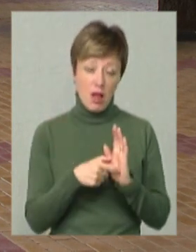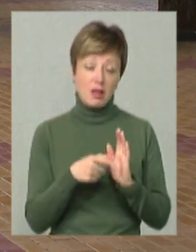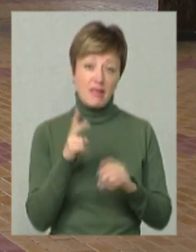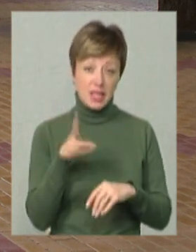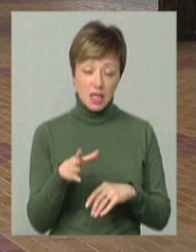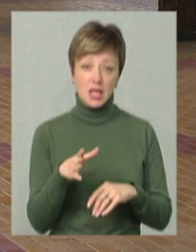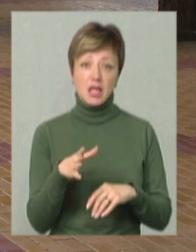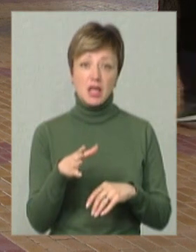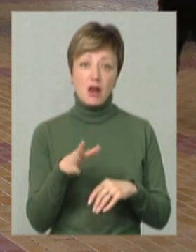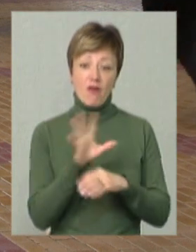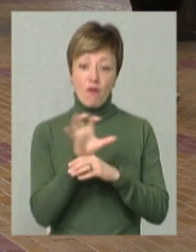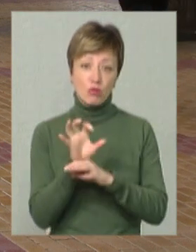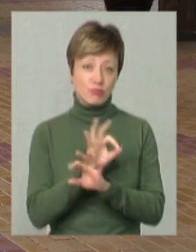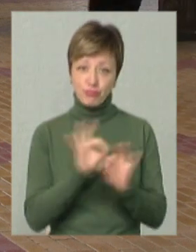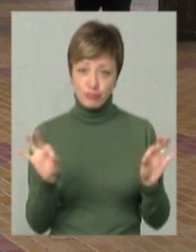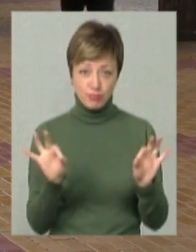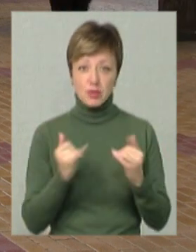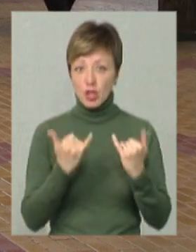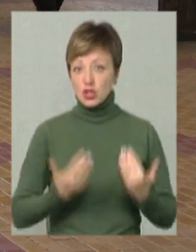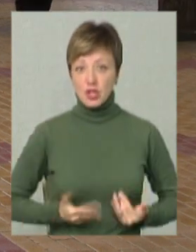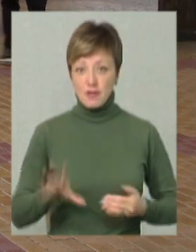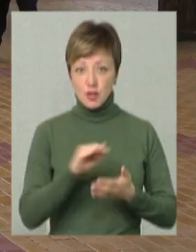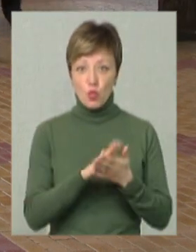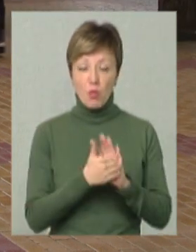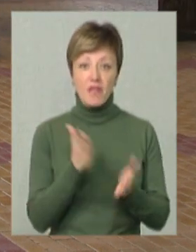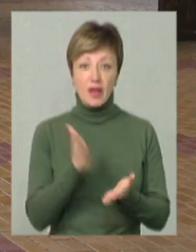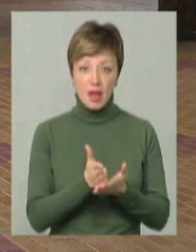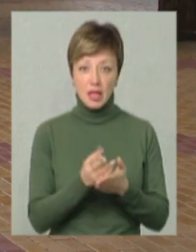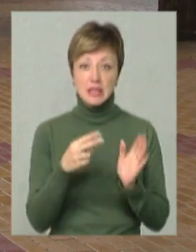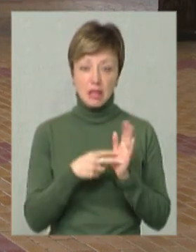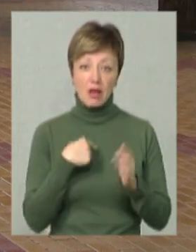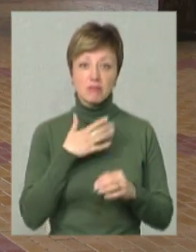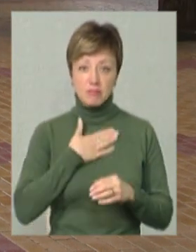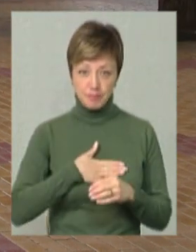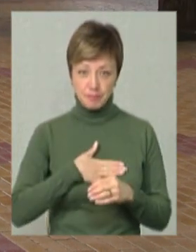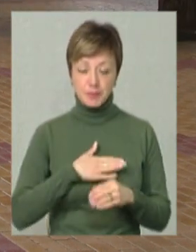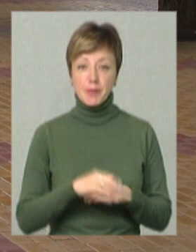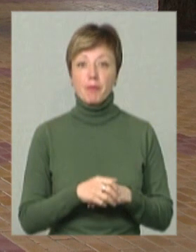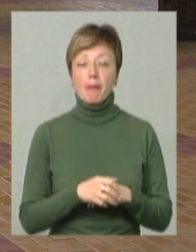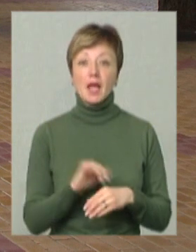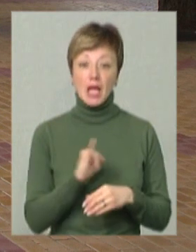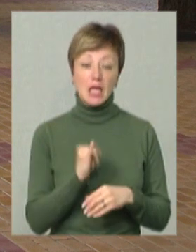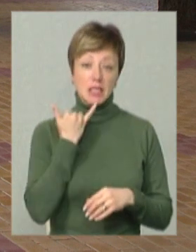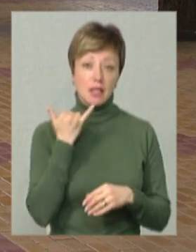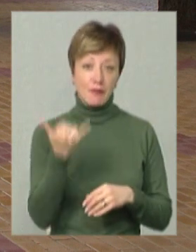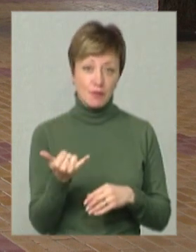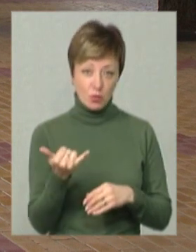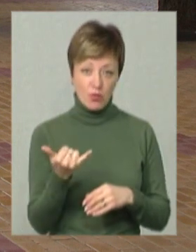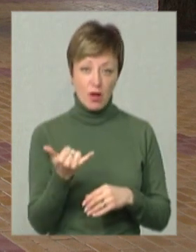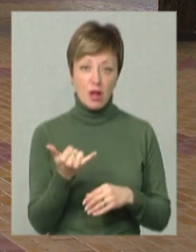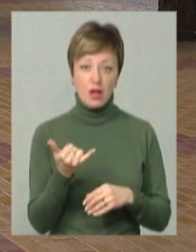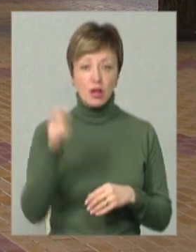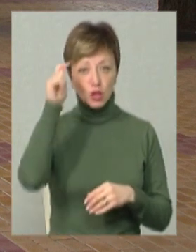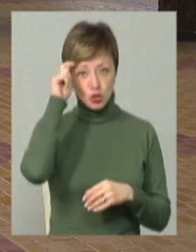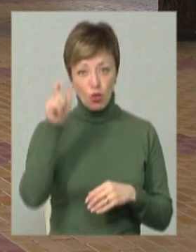квартира, світлини чудові, ну, для життя всі умови є. Ціна нас влаштувала. І ми зателефонували,